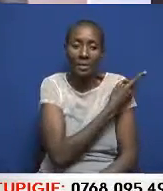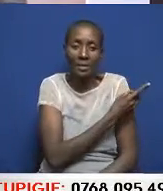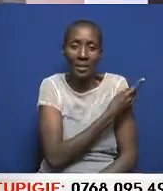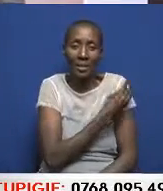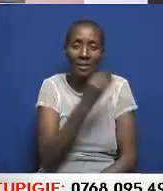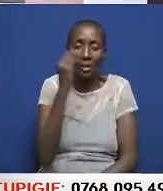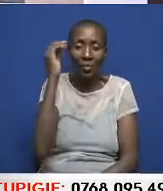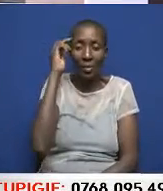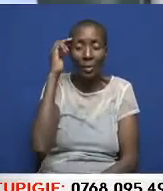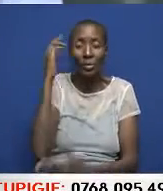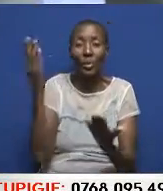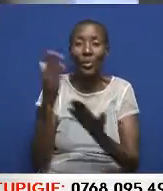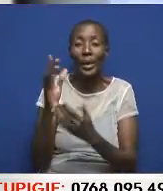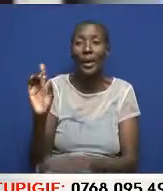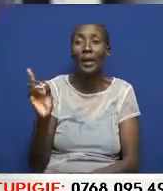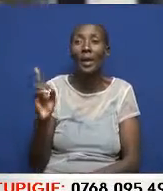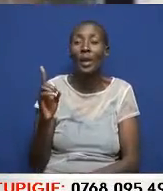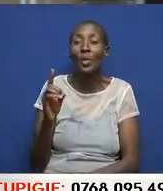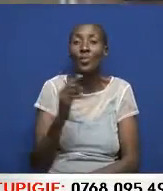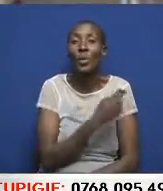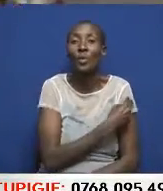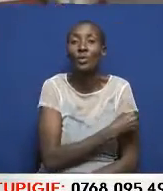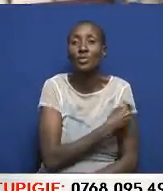jijini Nairobi.